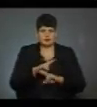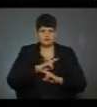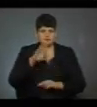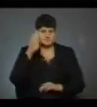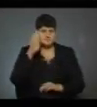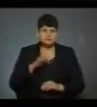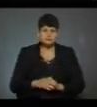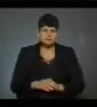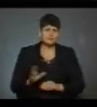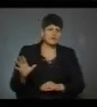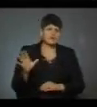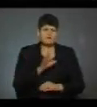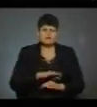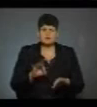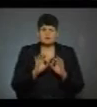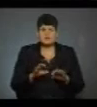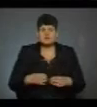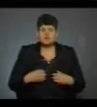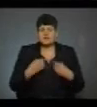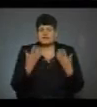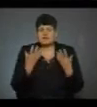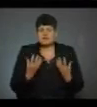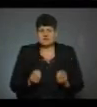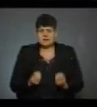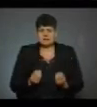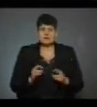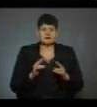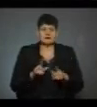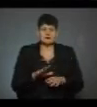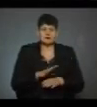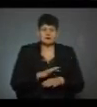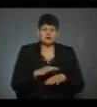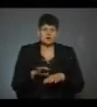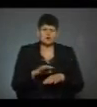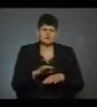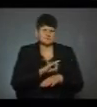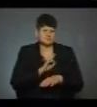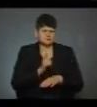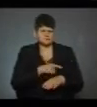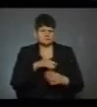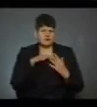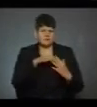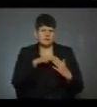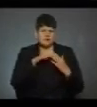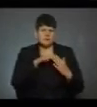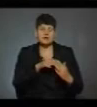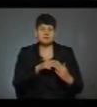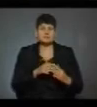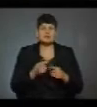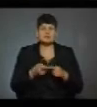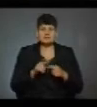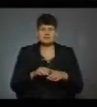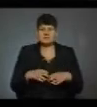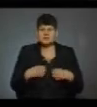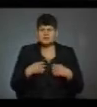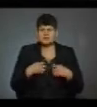вони розповідали про ці всі жахливі дні, як відбувалися жорстокі бої, це протистояння, які були страшні